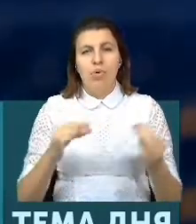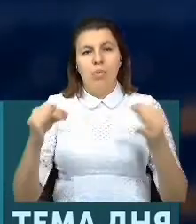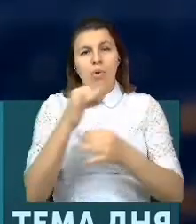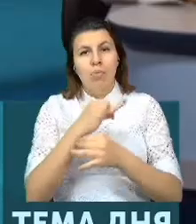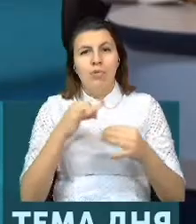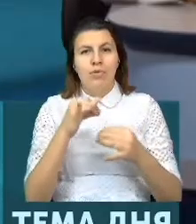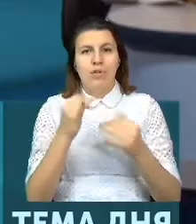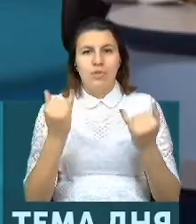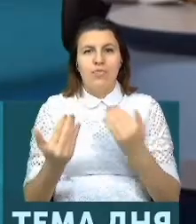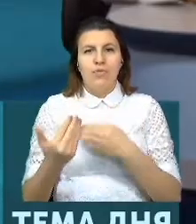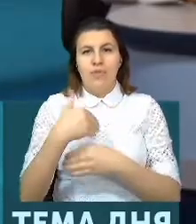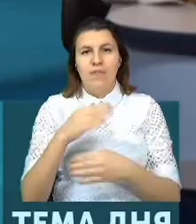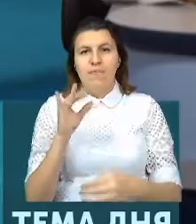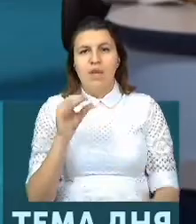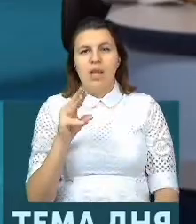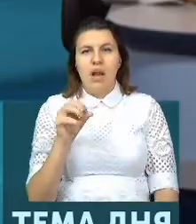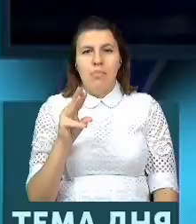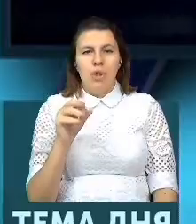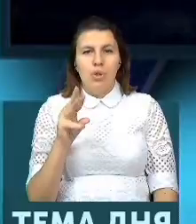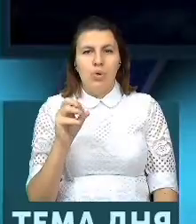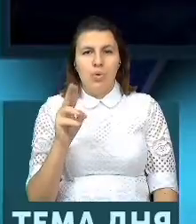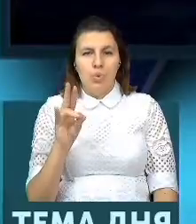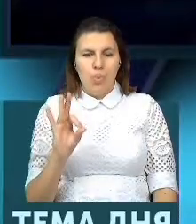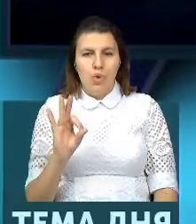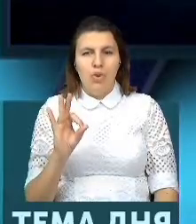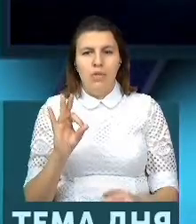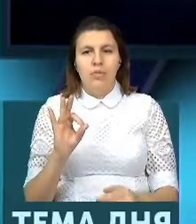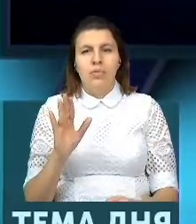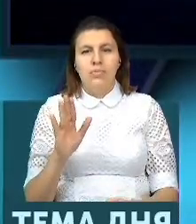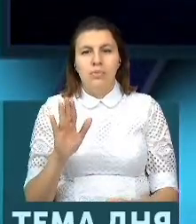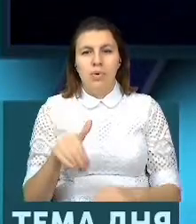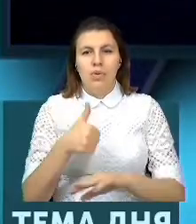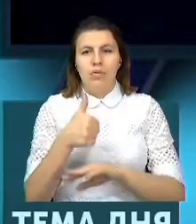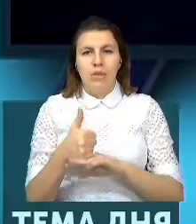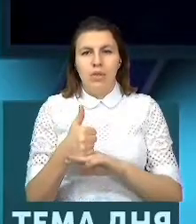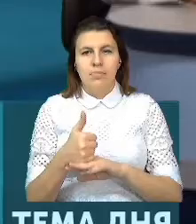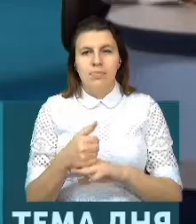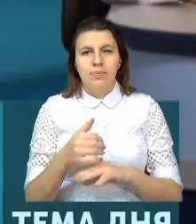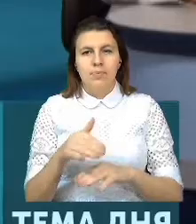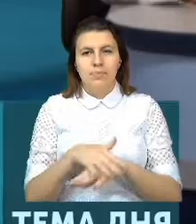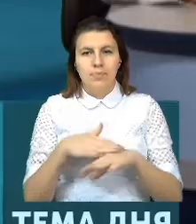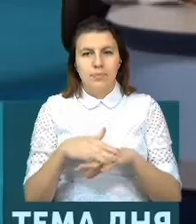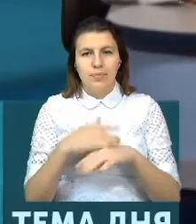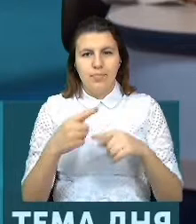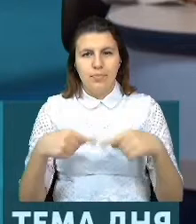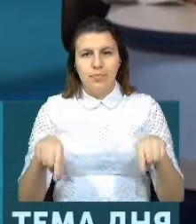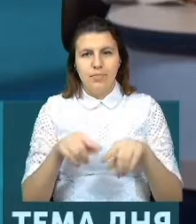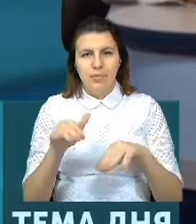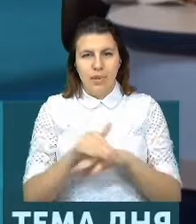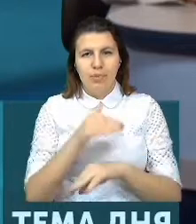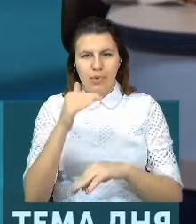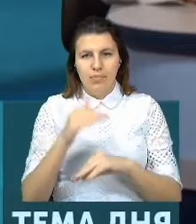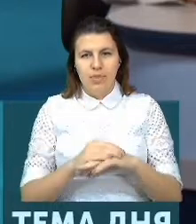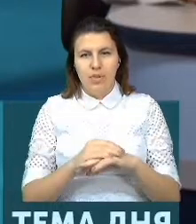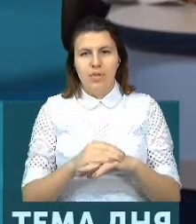студії Віталій Матухно, голова громадської організації «Молодіжна спільнота Лисичанська». Пане Віталію, доброго вечора. Добрий вечір. І